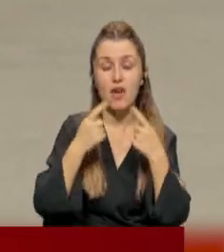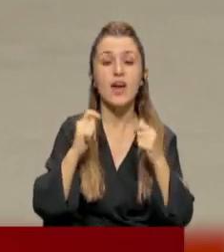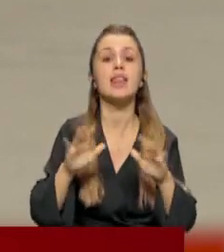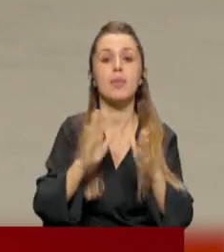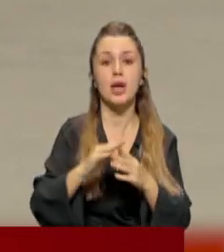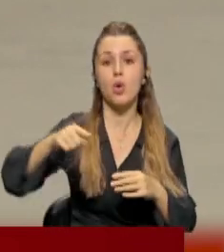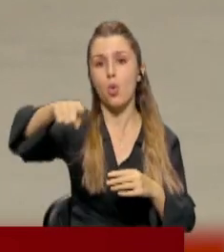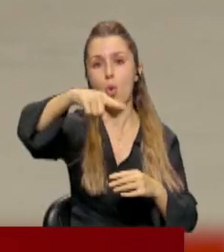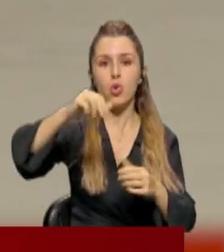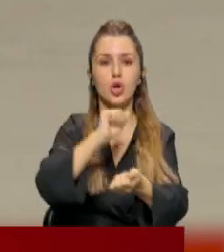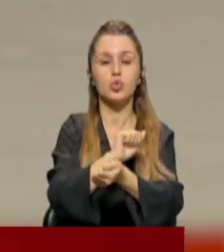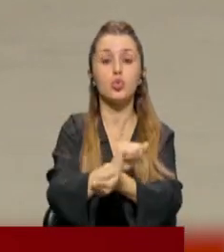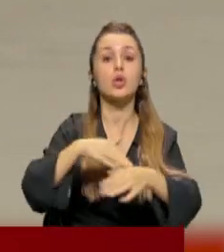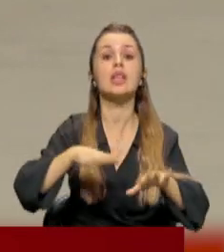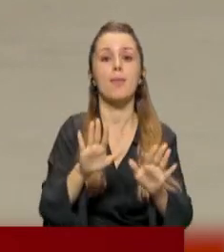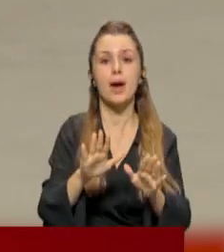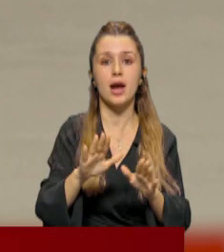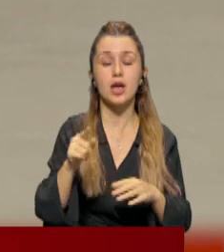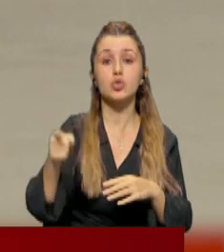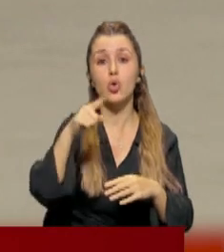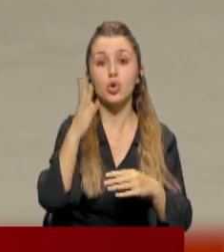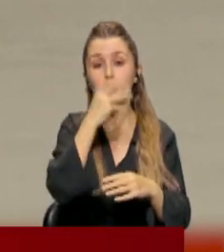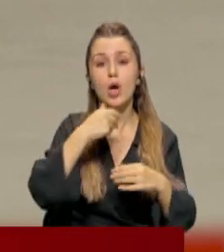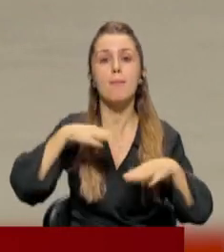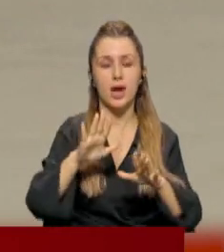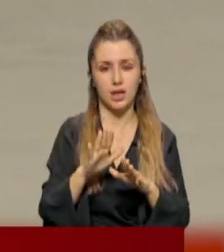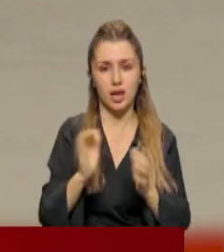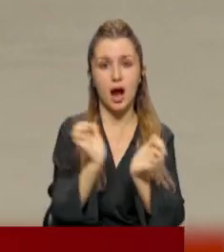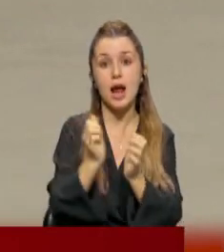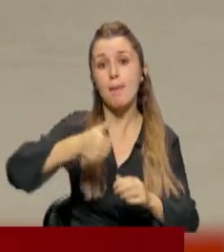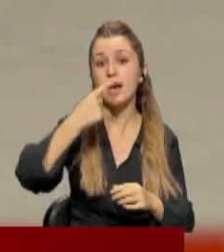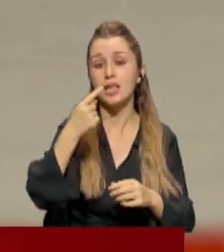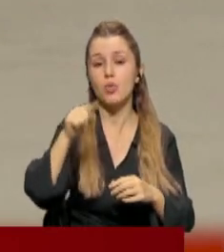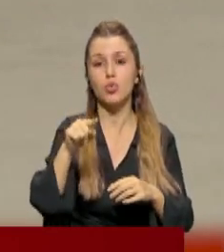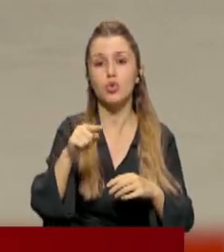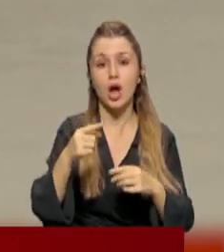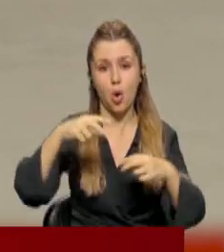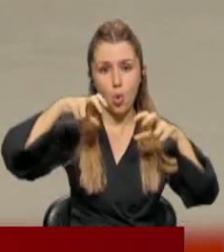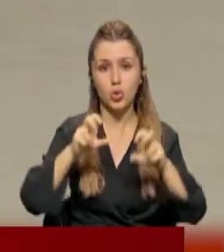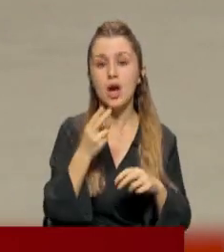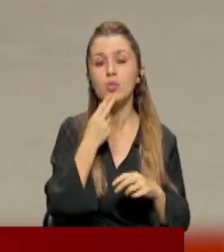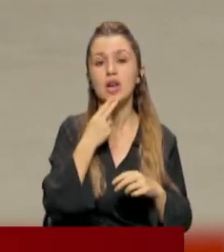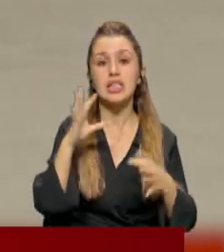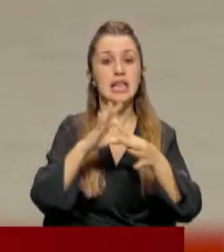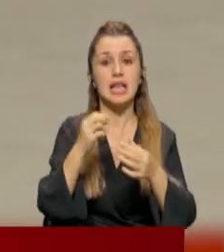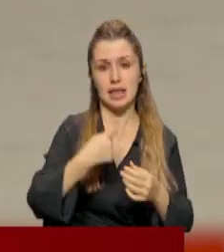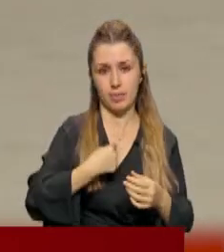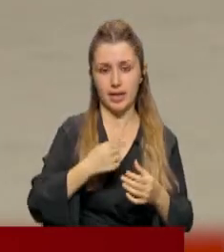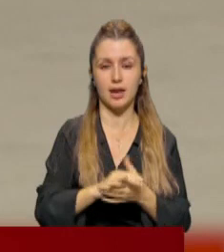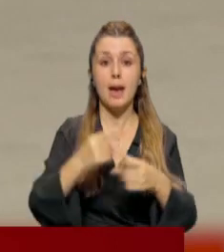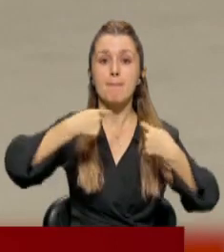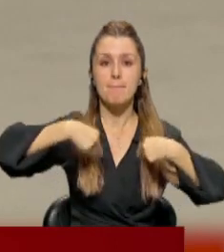edemeyen, onları tutuklatamayan, sonra da utanmadan Aile Bakanı diye burada oturan bu kadın ilgilendirir beni.